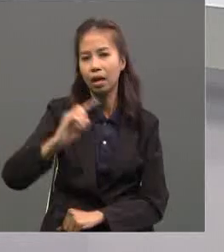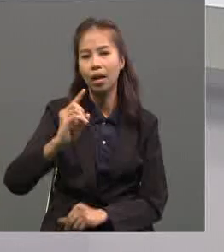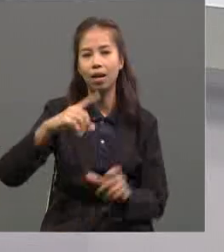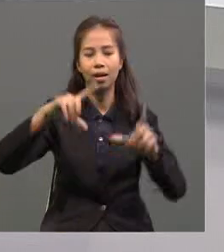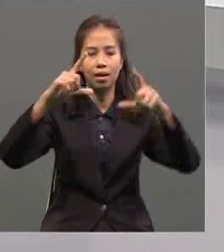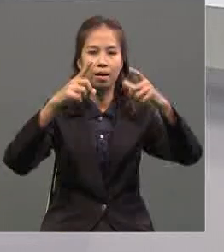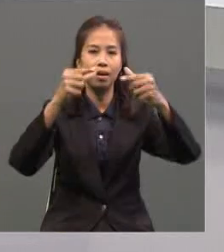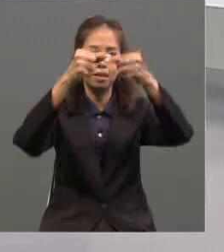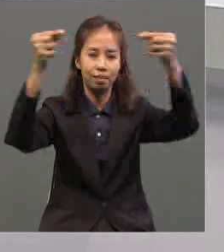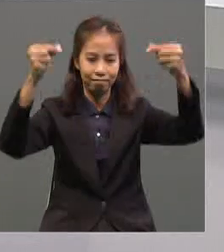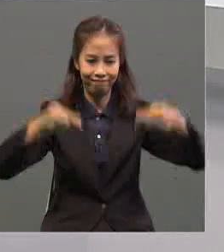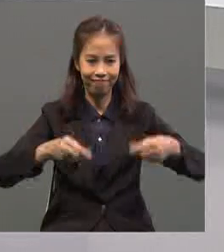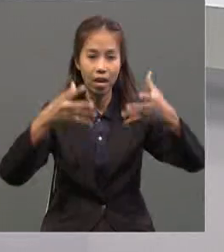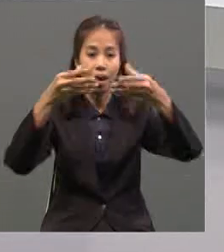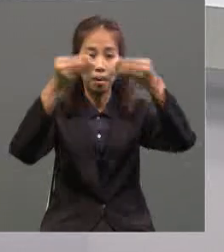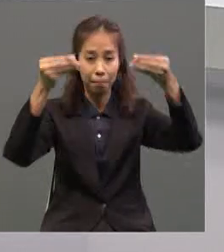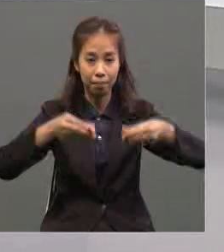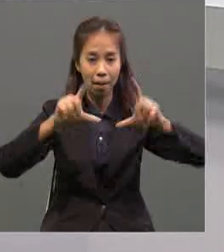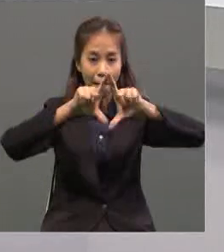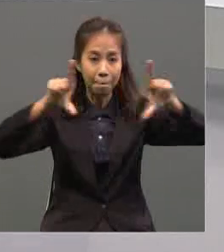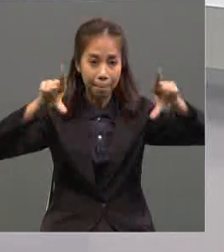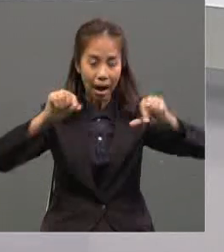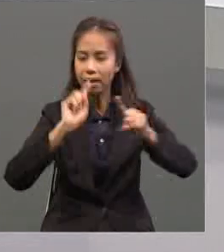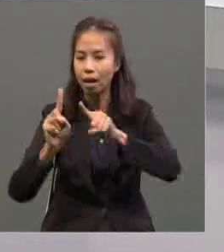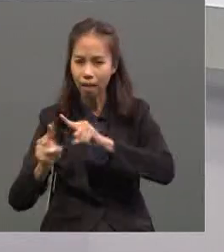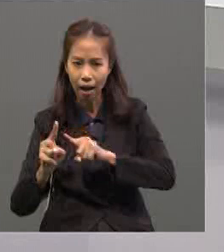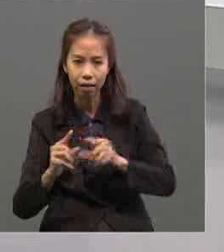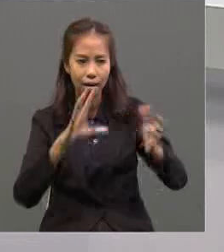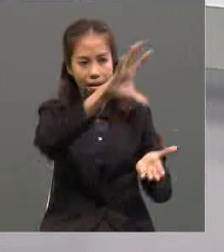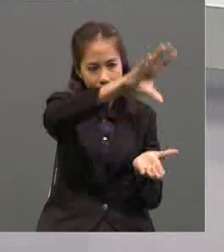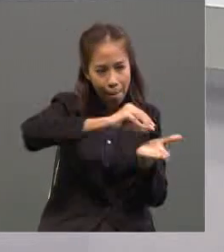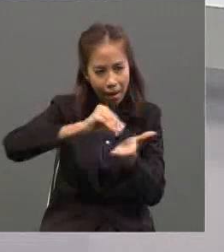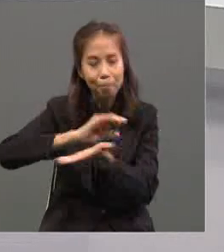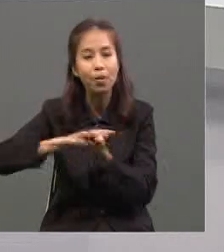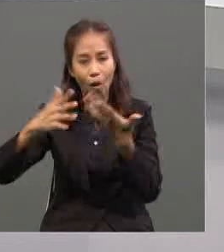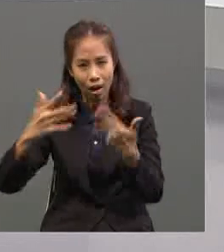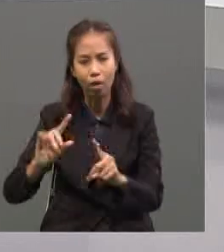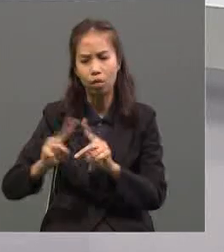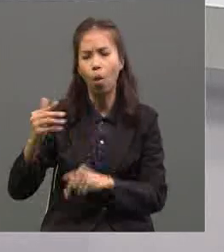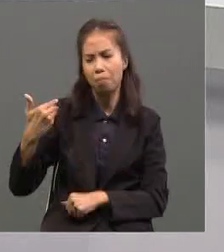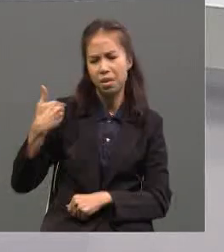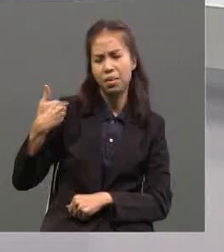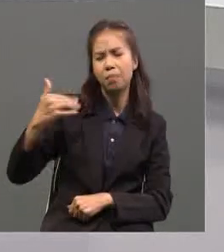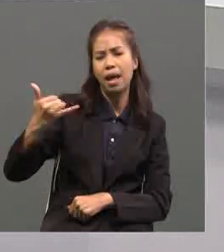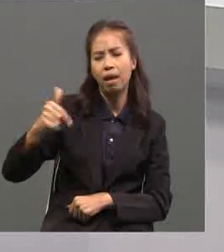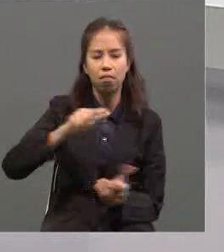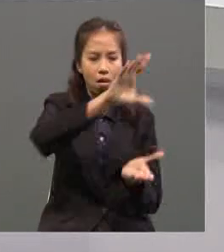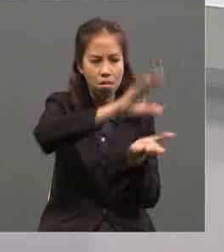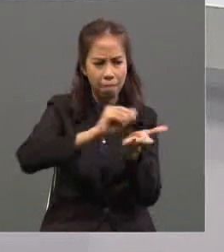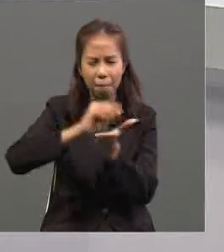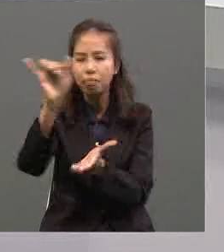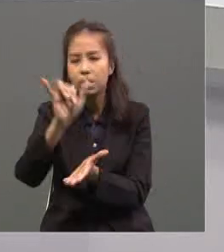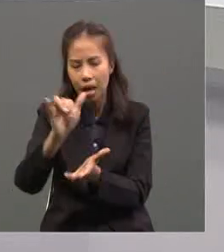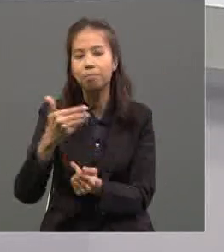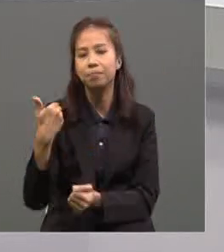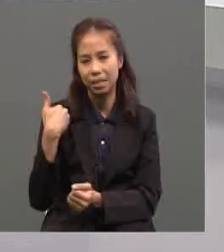ป้ายหาเสียงไปบ้างแล้วแต่หลายจุดก็ยังพบเจออยู่นะคะเพราะว่าบางพรรคการเมืองเนี่ยยังมาเก็บไม่หมดขณะที่